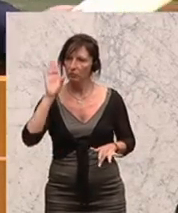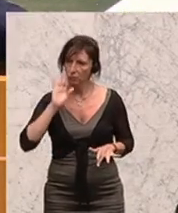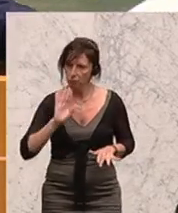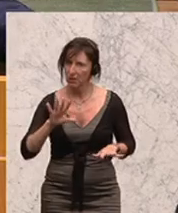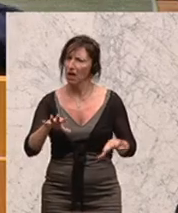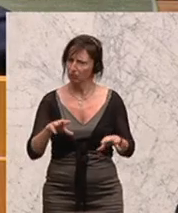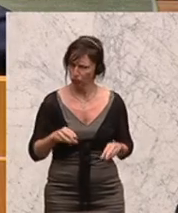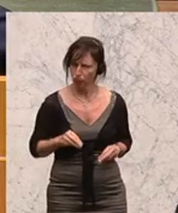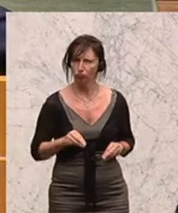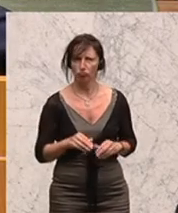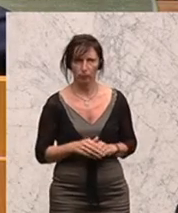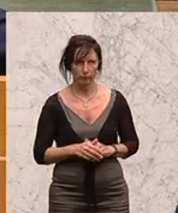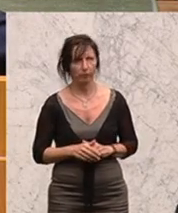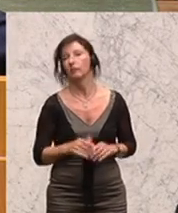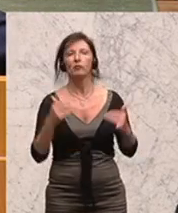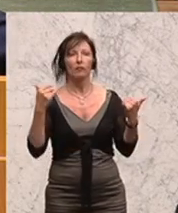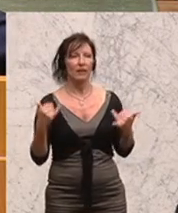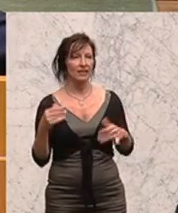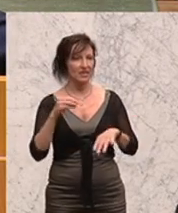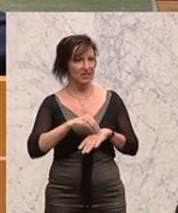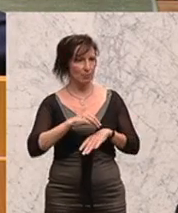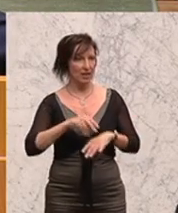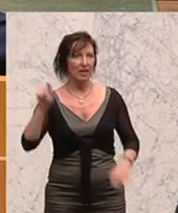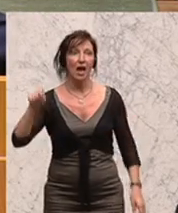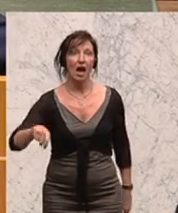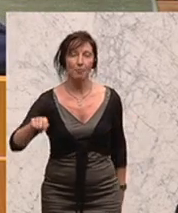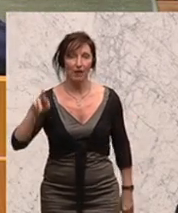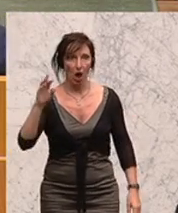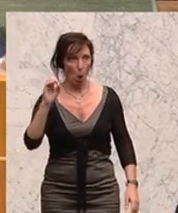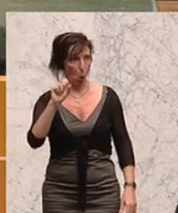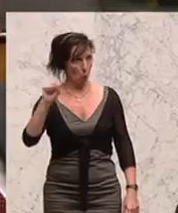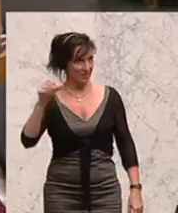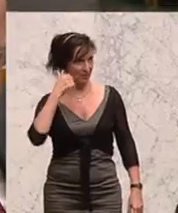zu nehmen. Als Nächster am Wort ist der Herr Abgeordnete Magister Bruno Rossmann.